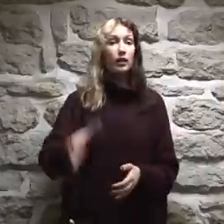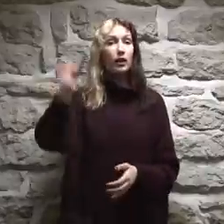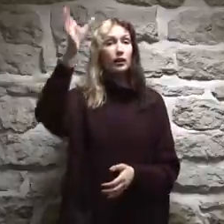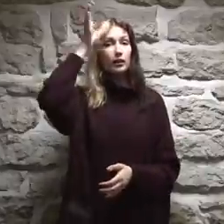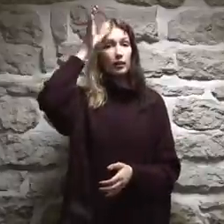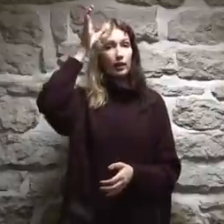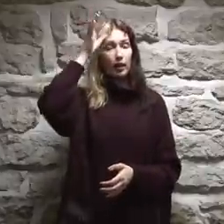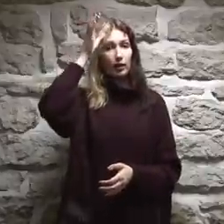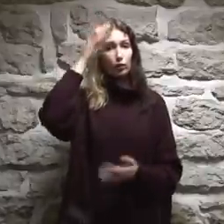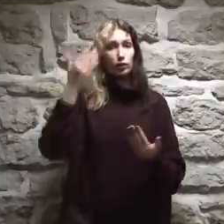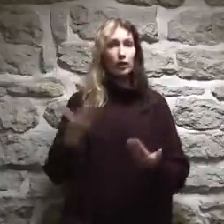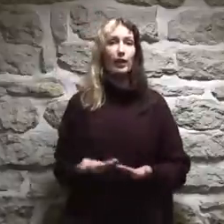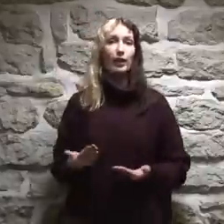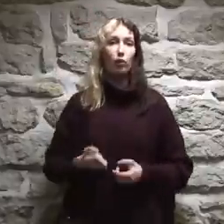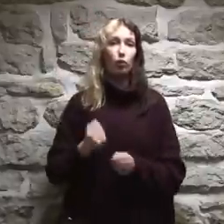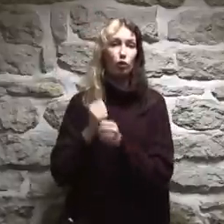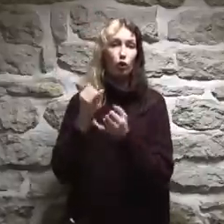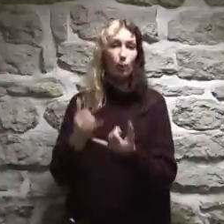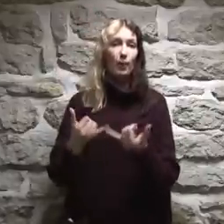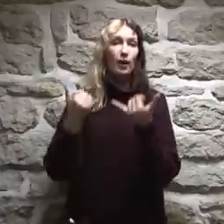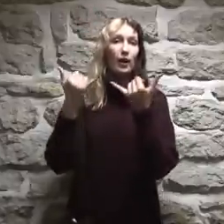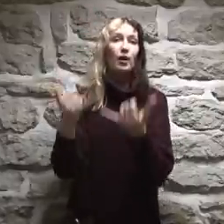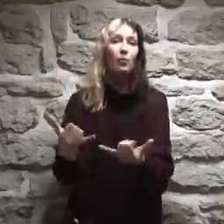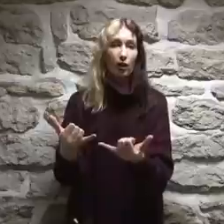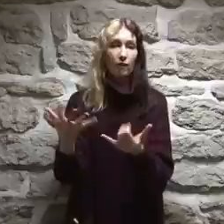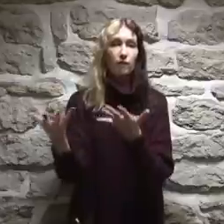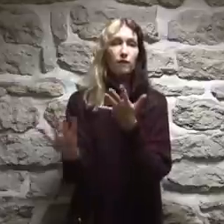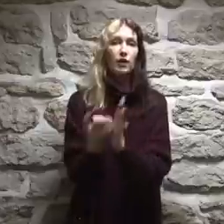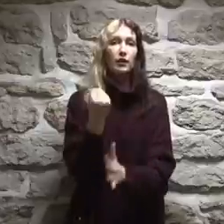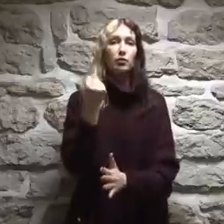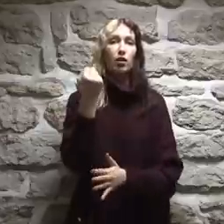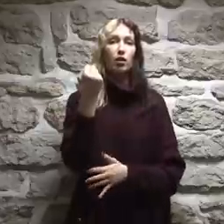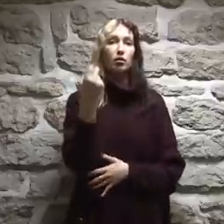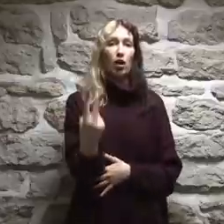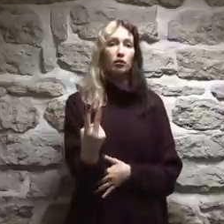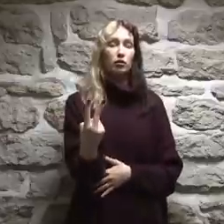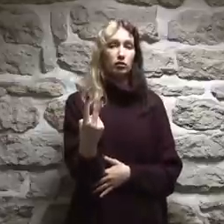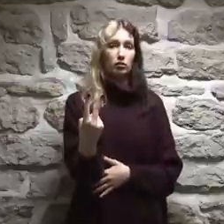teaduse elutööpreemiad lähevad kahele